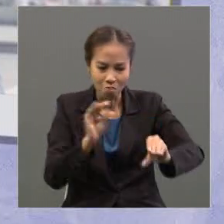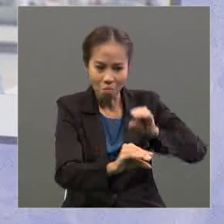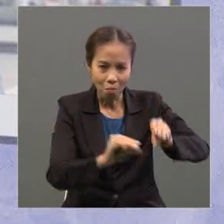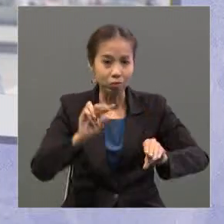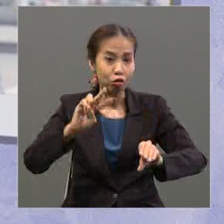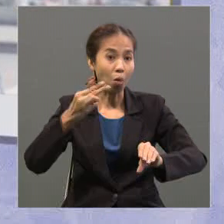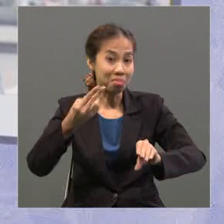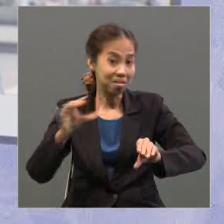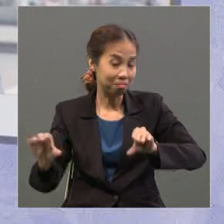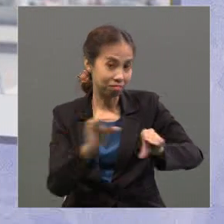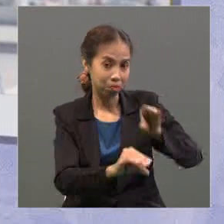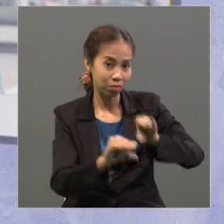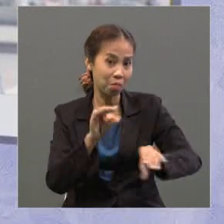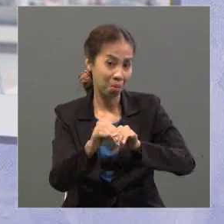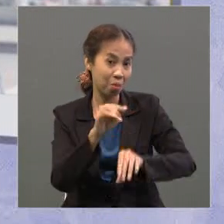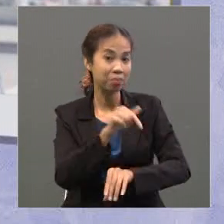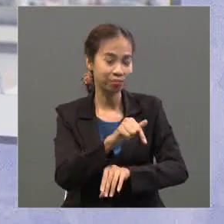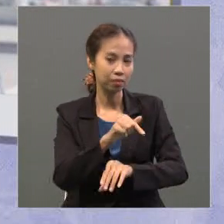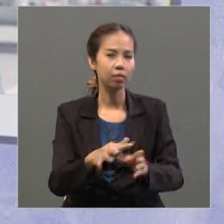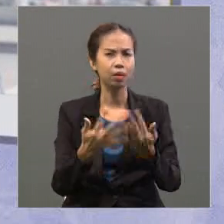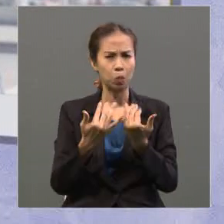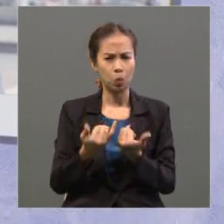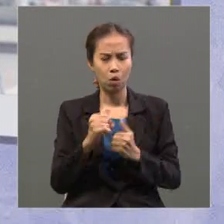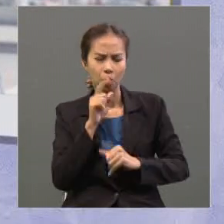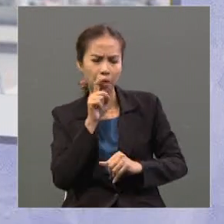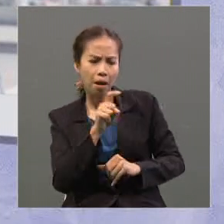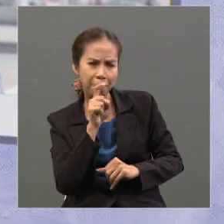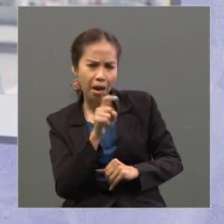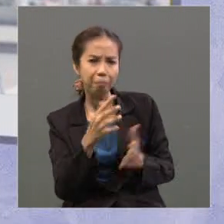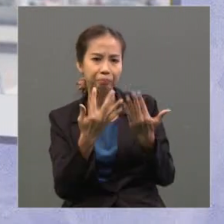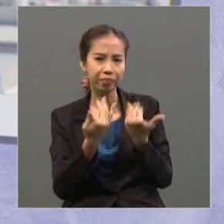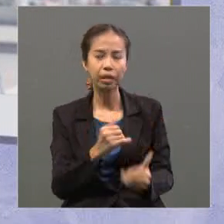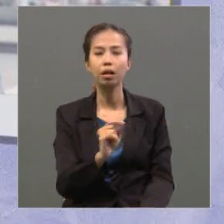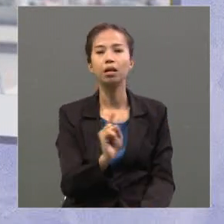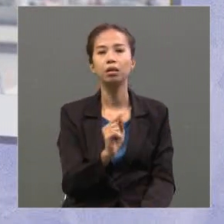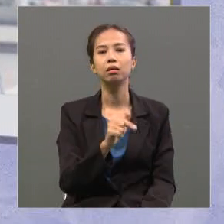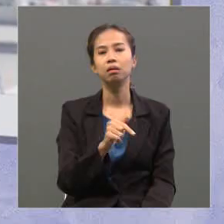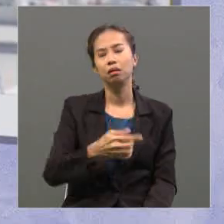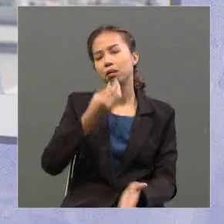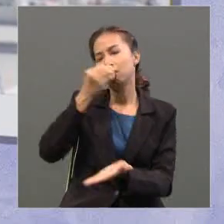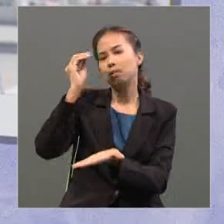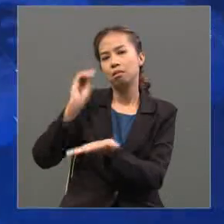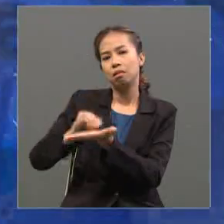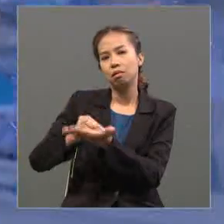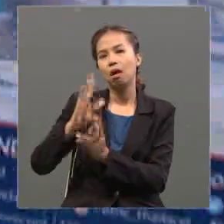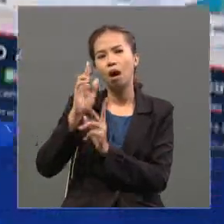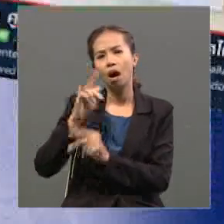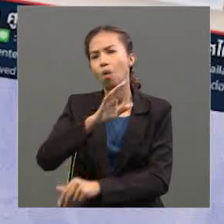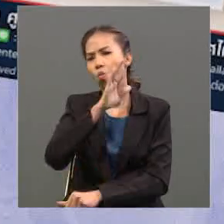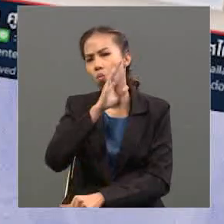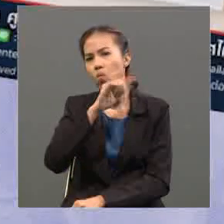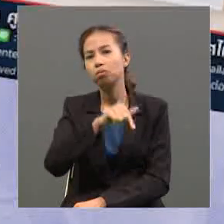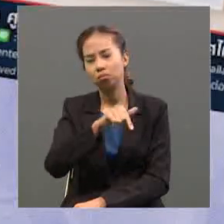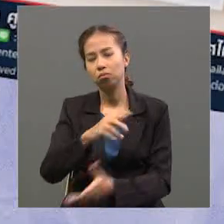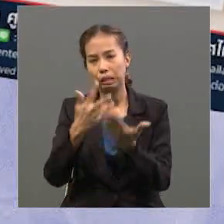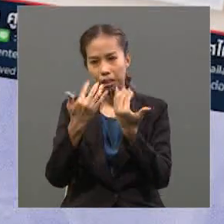กำกับหลักทรัพย์และตลาดหลักทรัพย์หรือก.ล.ต.ได้ข้อมูลว่าเป็นแชร์มั่วนิ่มค่ะโดยได้ชี้แจงว่